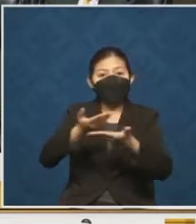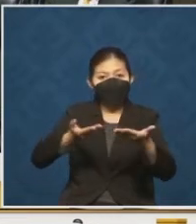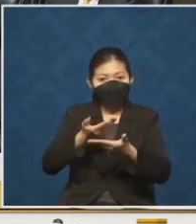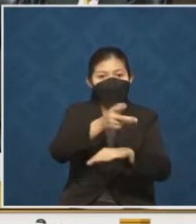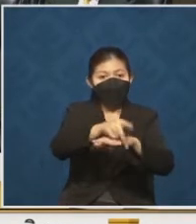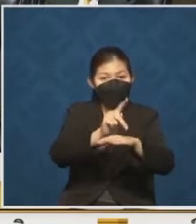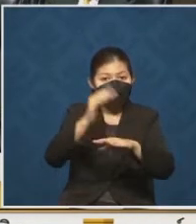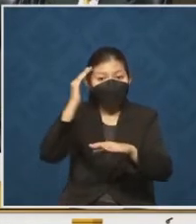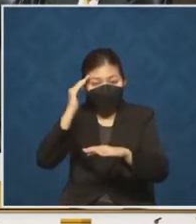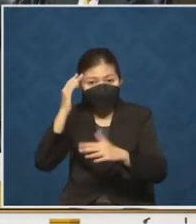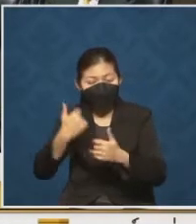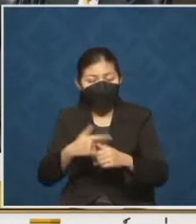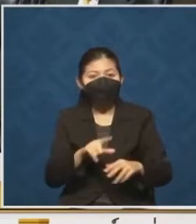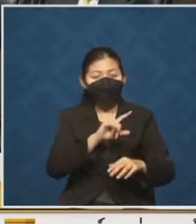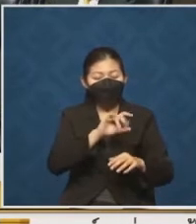ต่อ